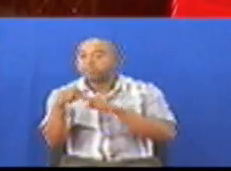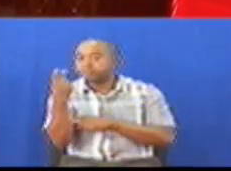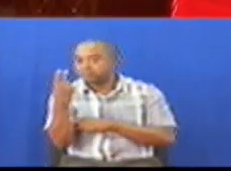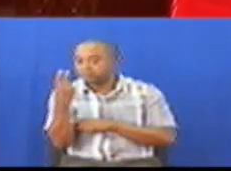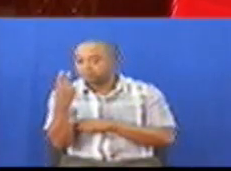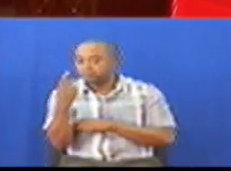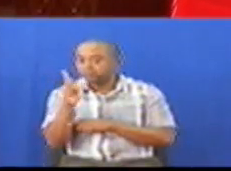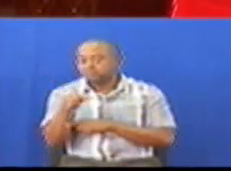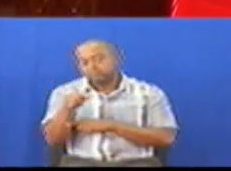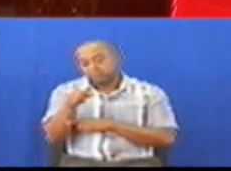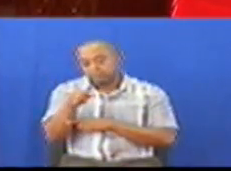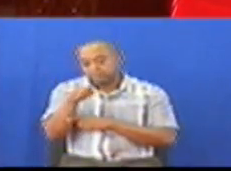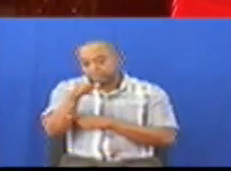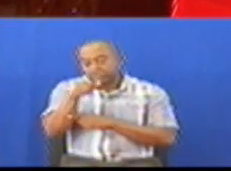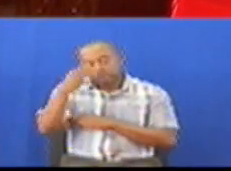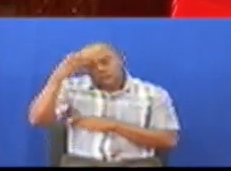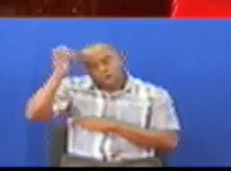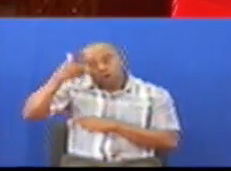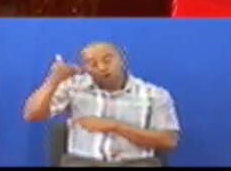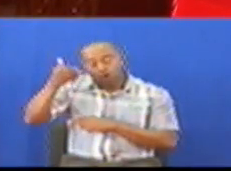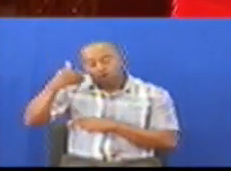Finance Act namba 9 of